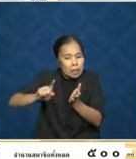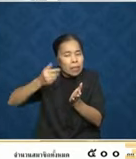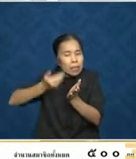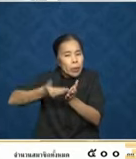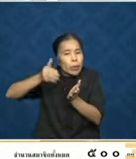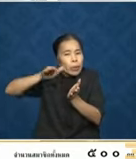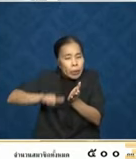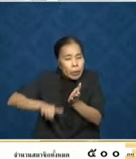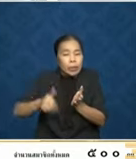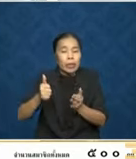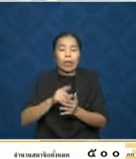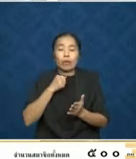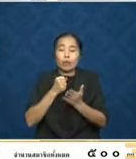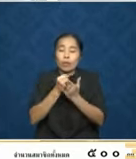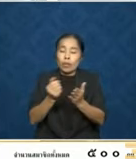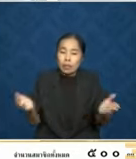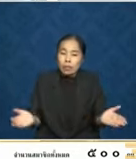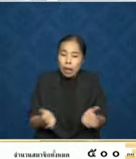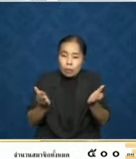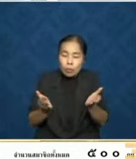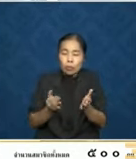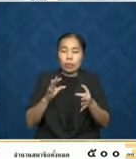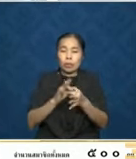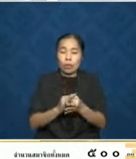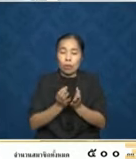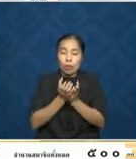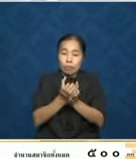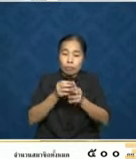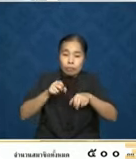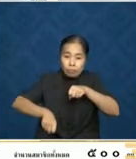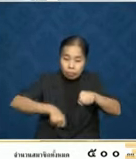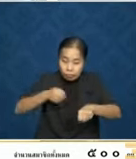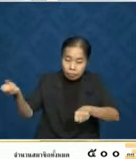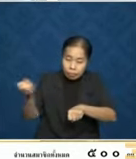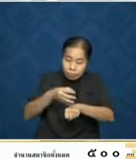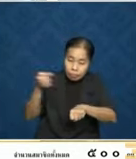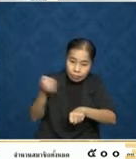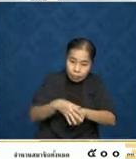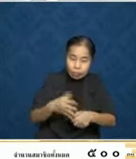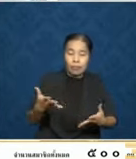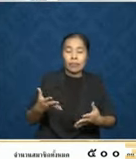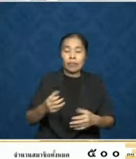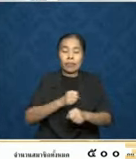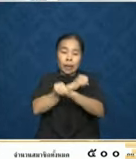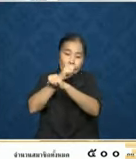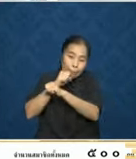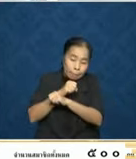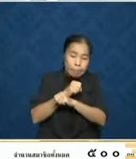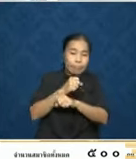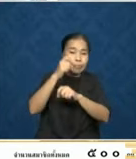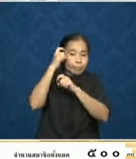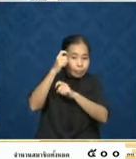ถ้าหากว่าเราสนับสนุนให้ความรู้เกี่ยวกับซาเล้งนะครับสนับสนุนเรื่องรถเรื่องความปลอดภัยขยะอันตร